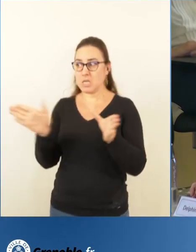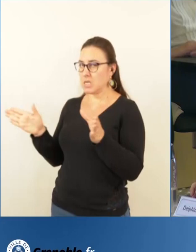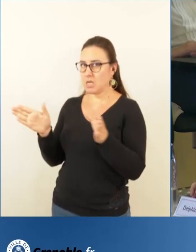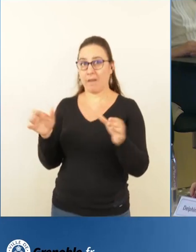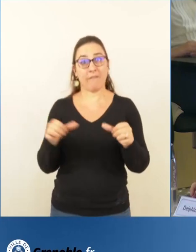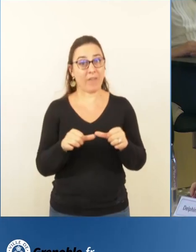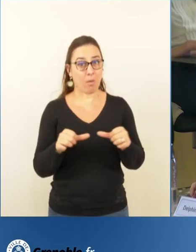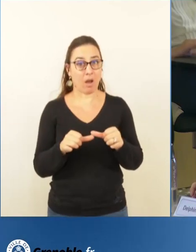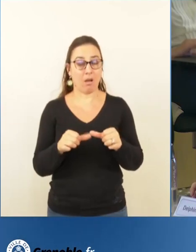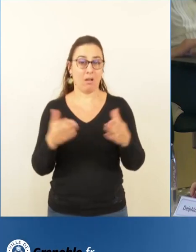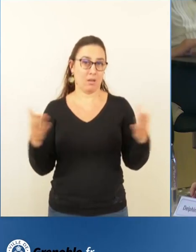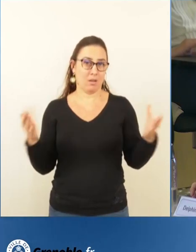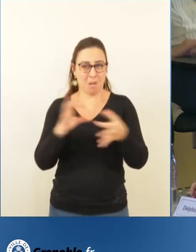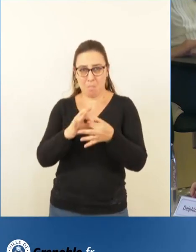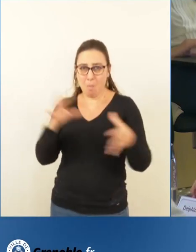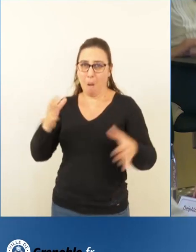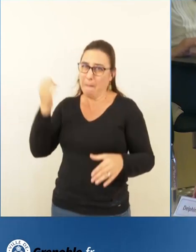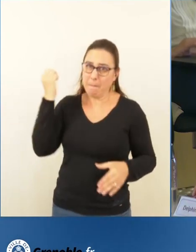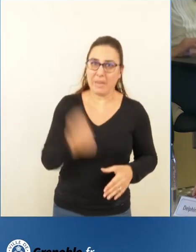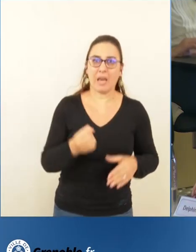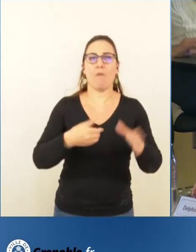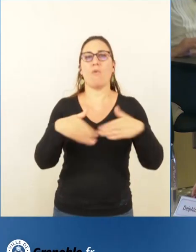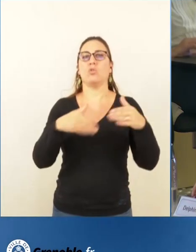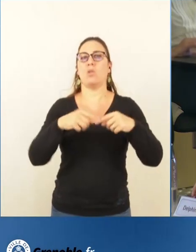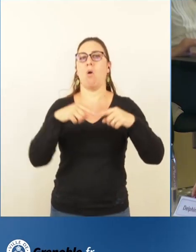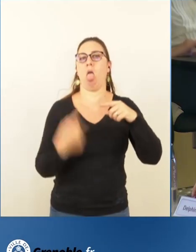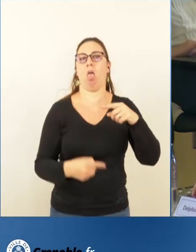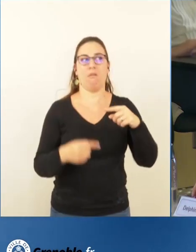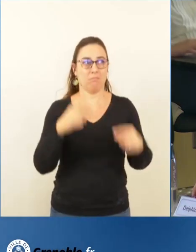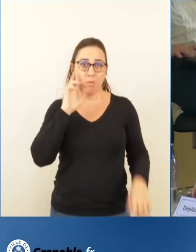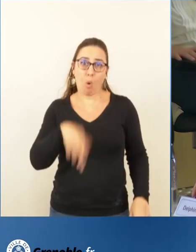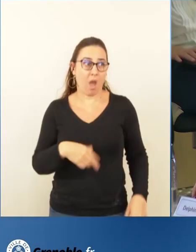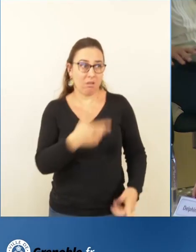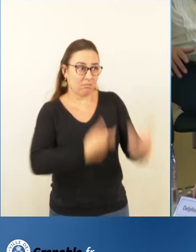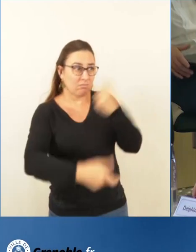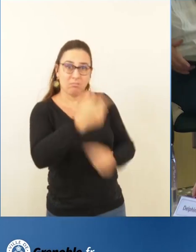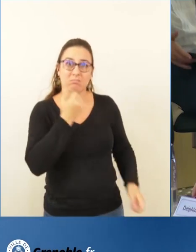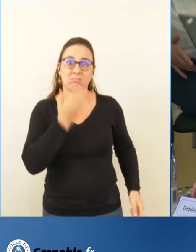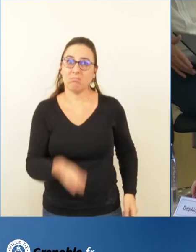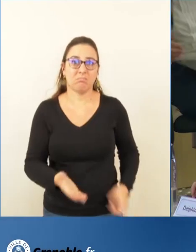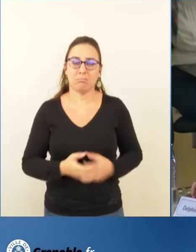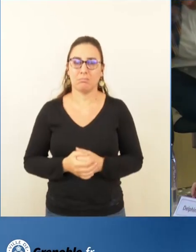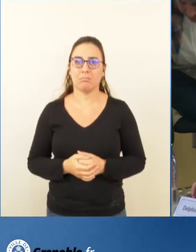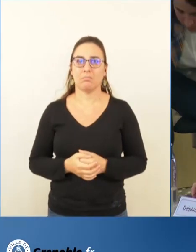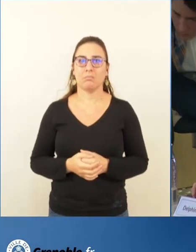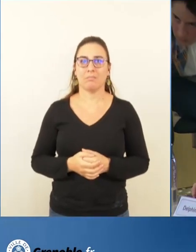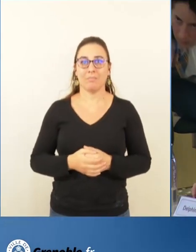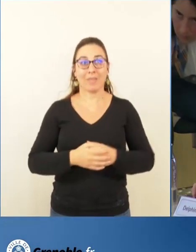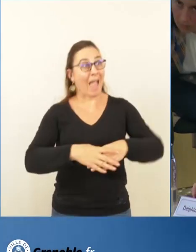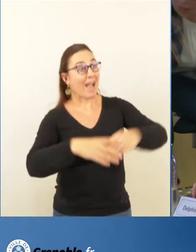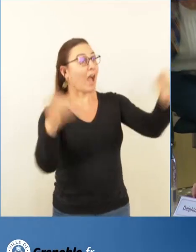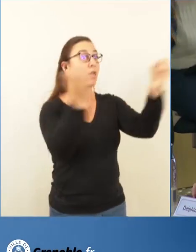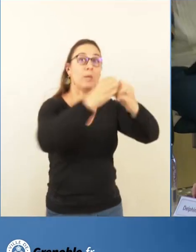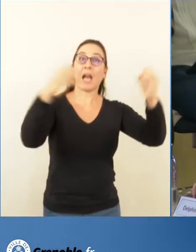encore des dépenses de fonctionnement pour rien vous ne ferez pas venir avec de la gratuité